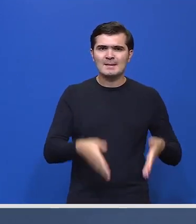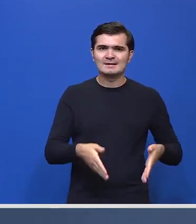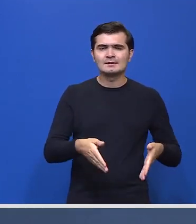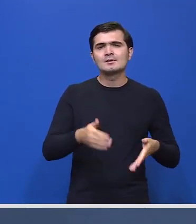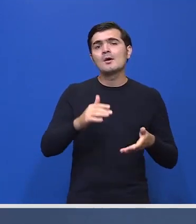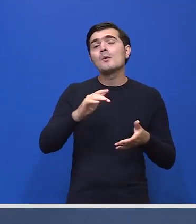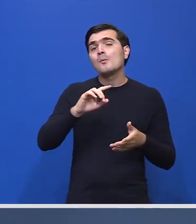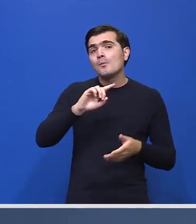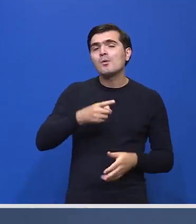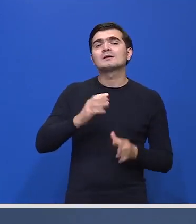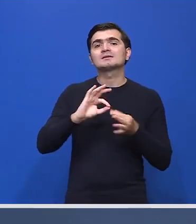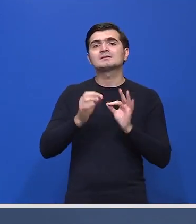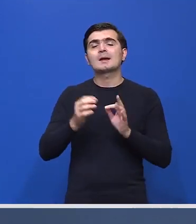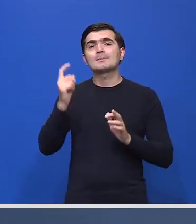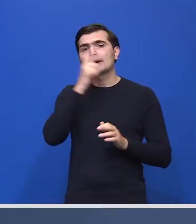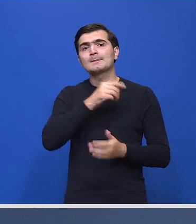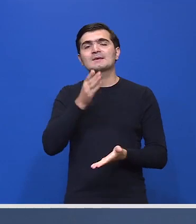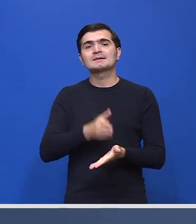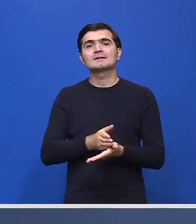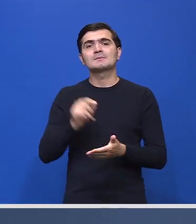de drepturi pentru viitor.